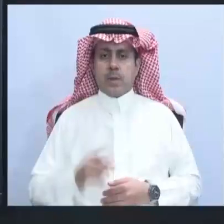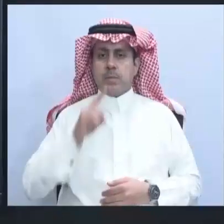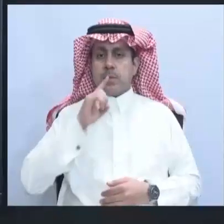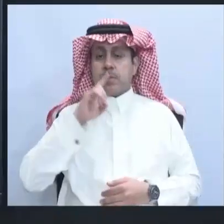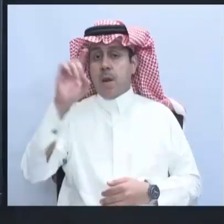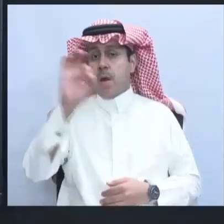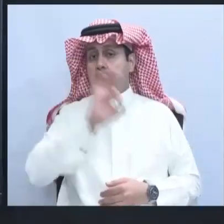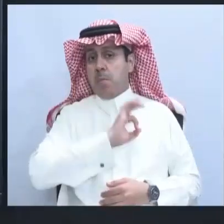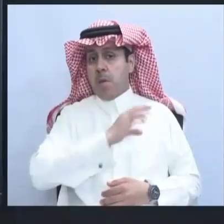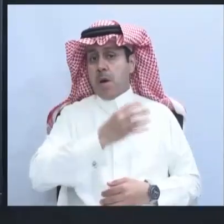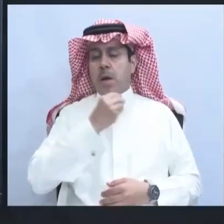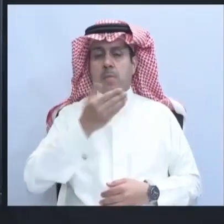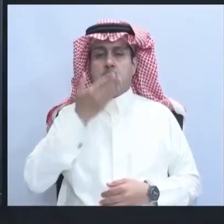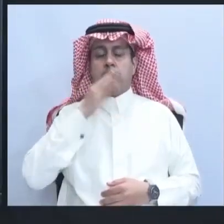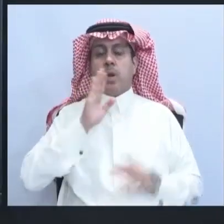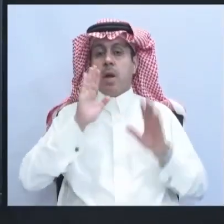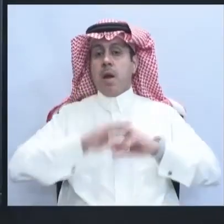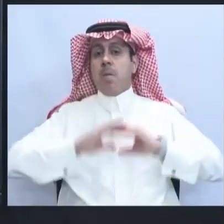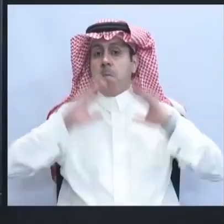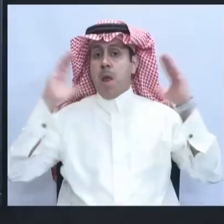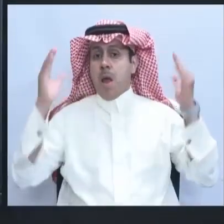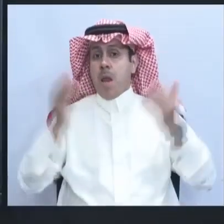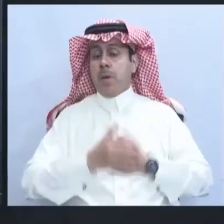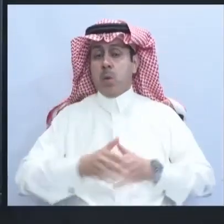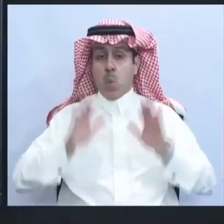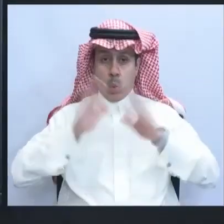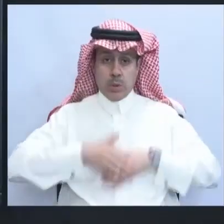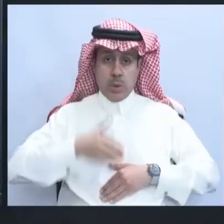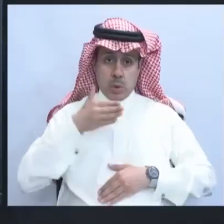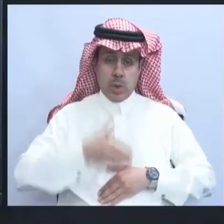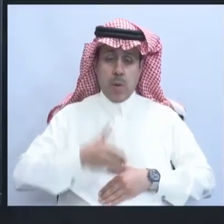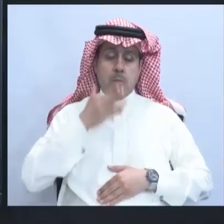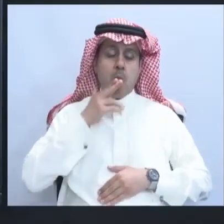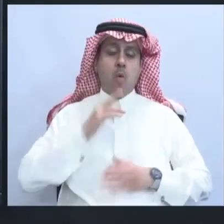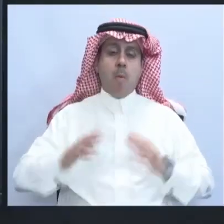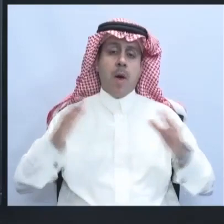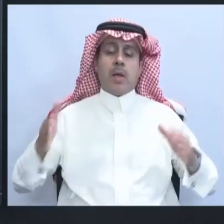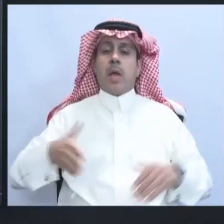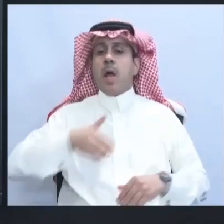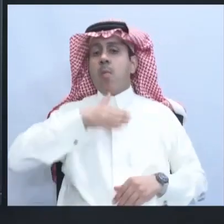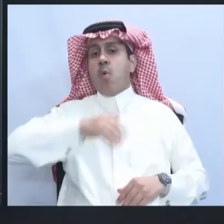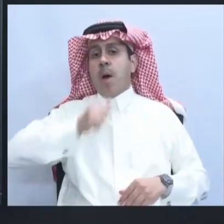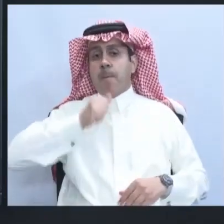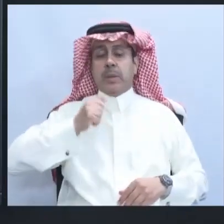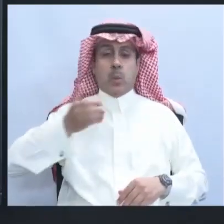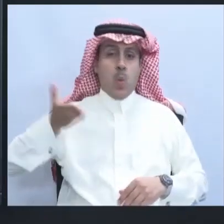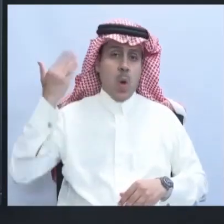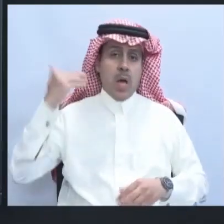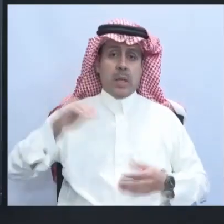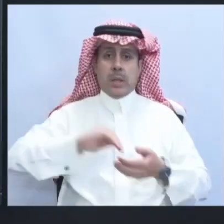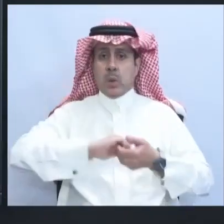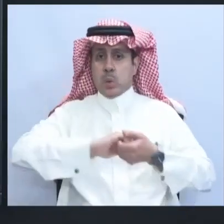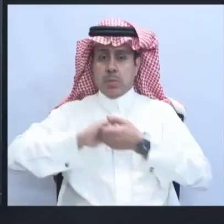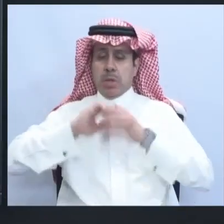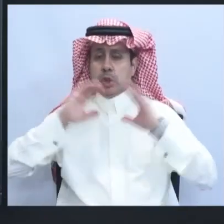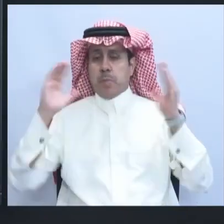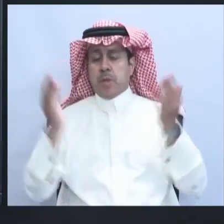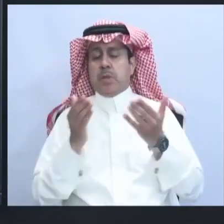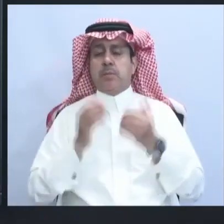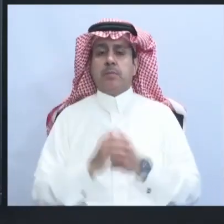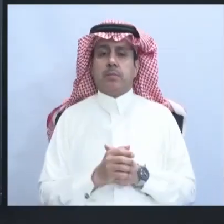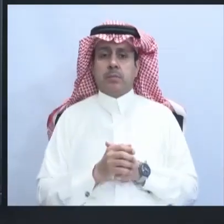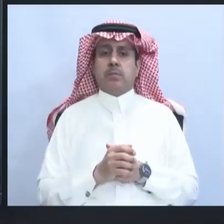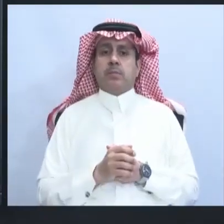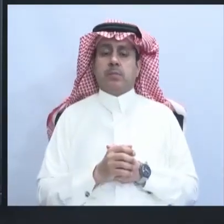بسم الله الرحمن الرحيم الحمد لله رب العالمين وصلى الله وسلم وبارك على نبينا محمد وعلى اله وصحبه